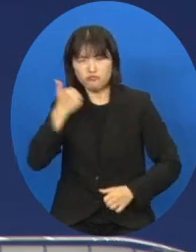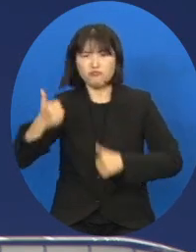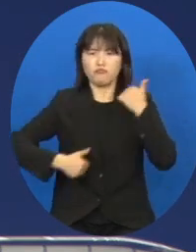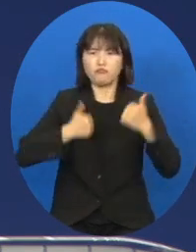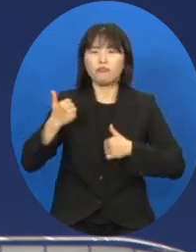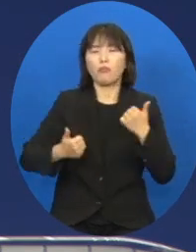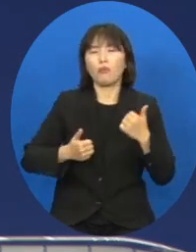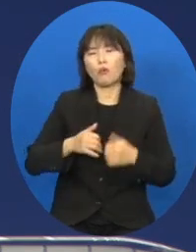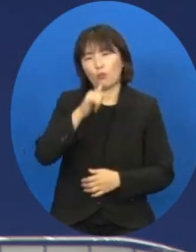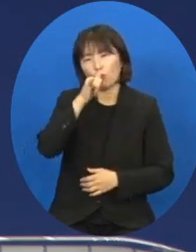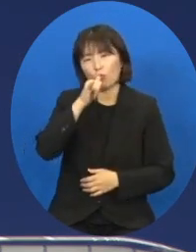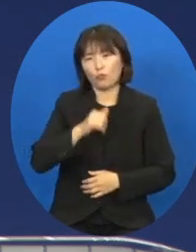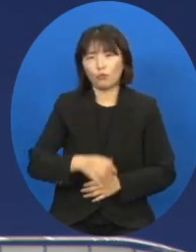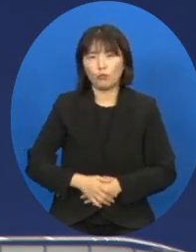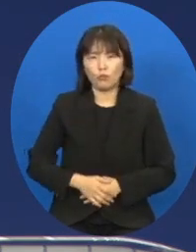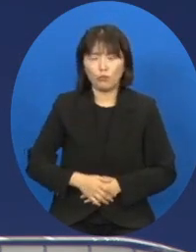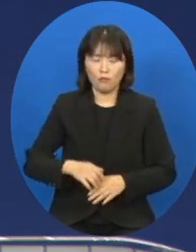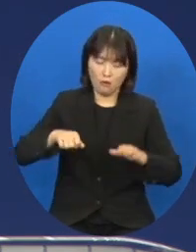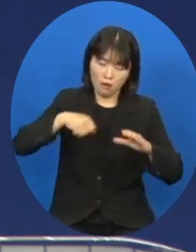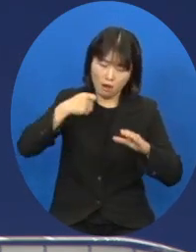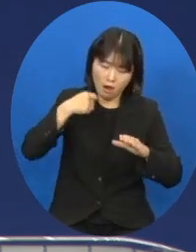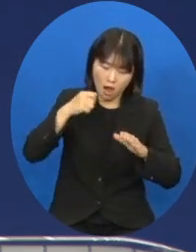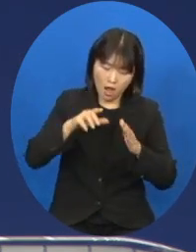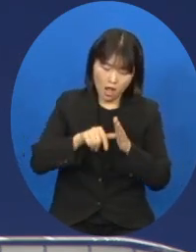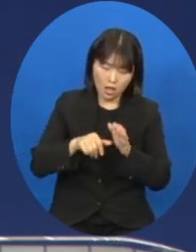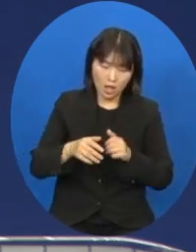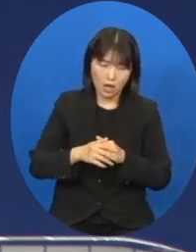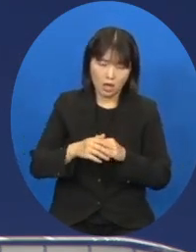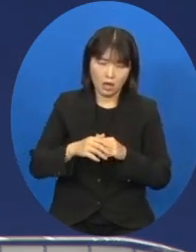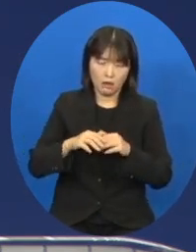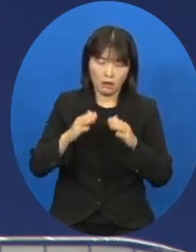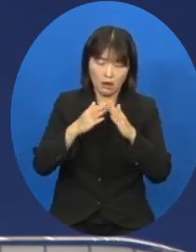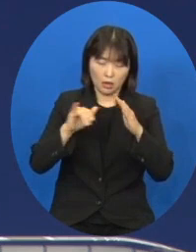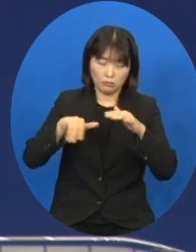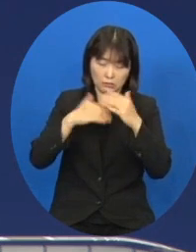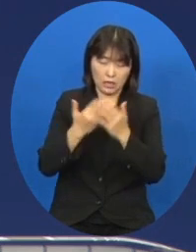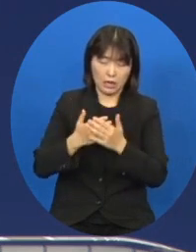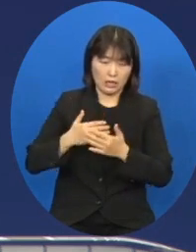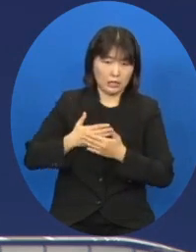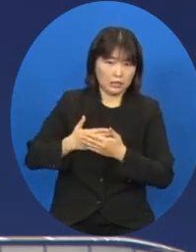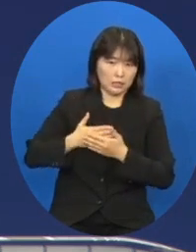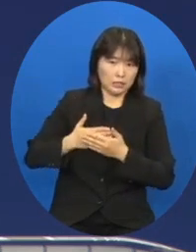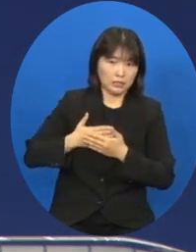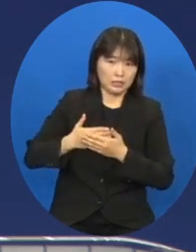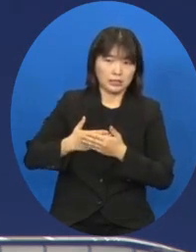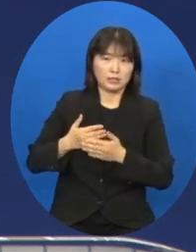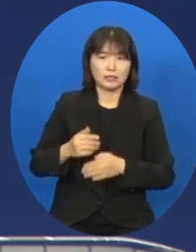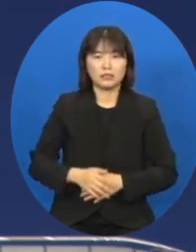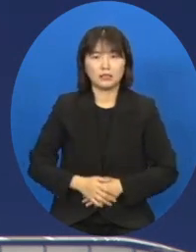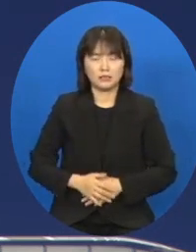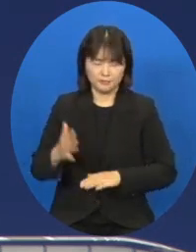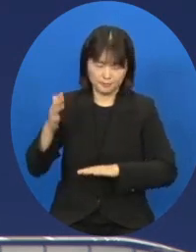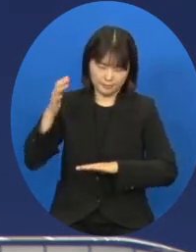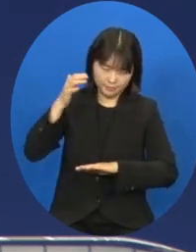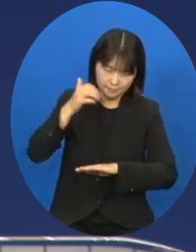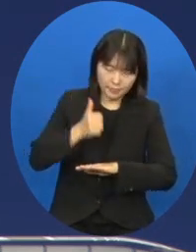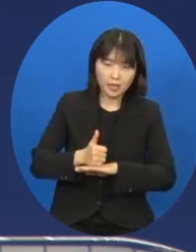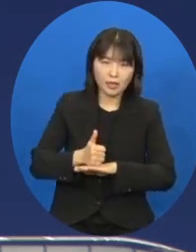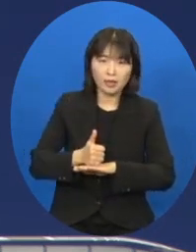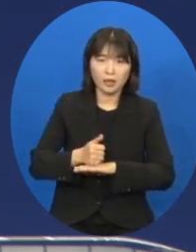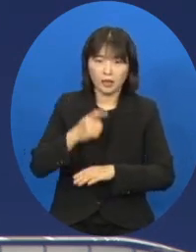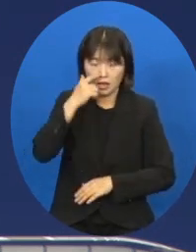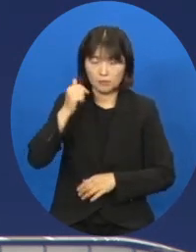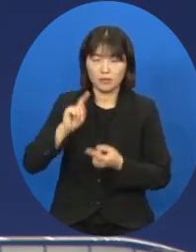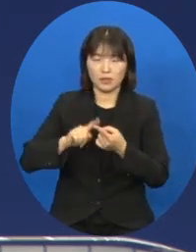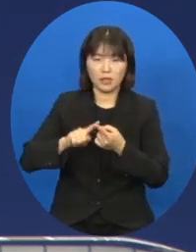겁니다. 그래서 밥을 먹을 때는 온 가족들이 다 긴장을 안 됩니다. 나중에 이제 아버님에